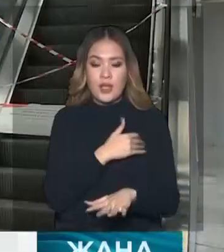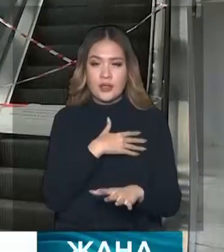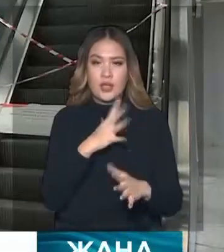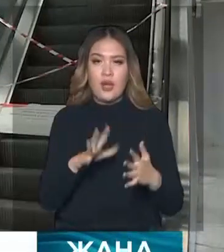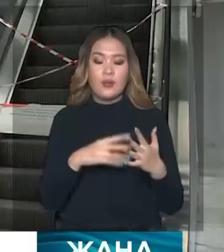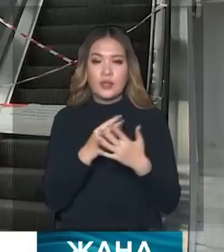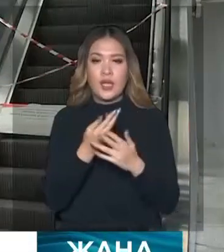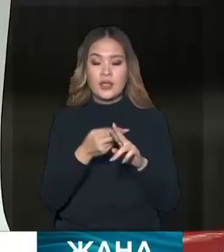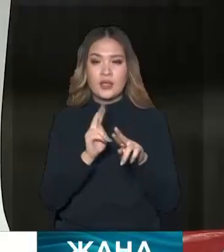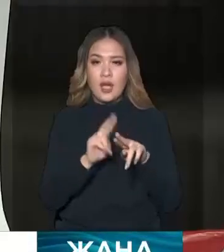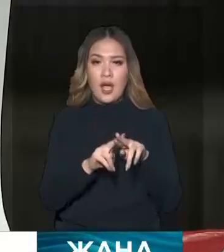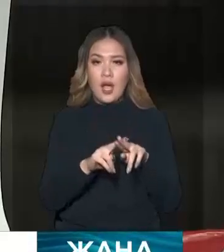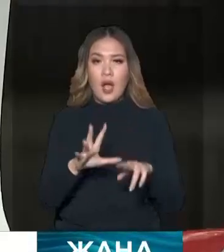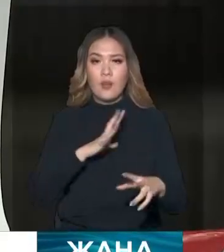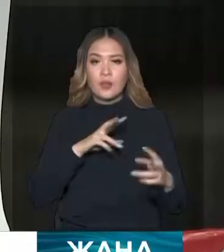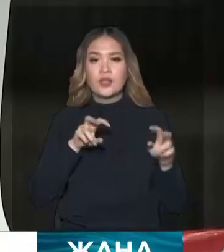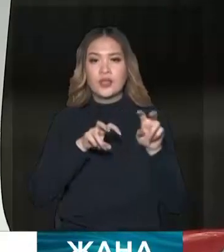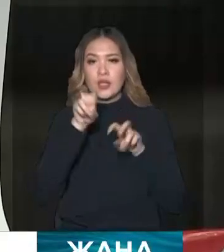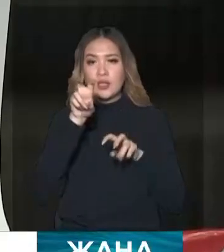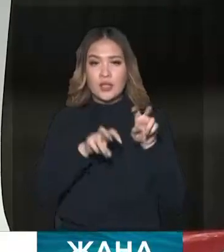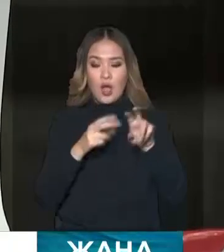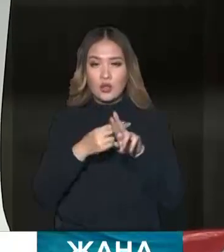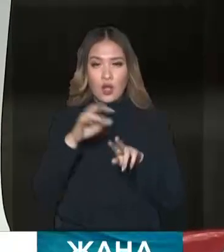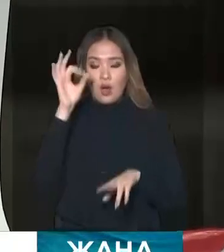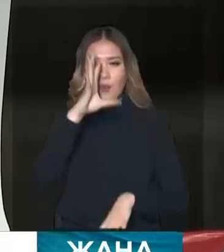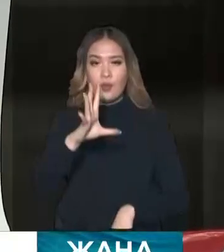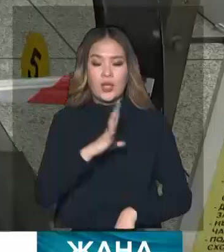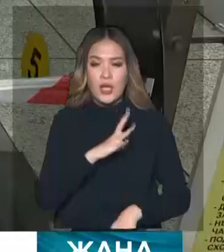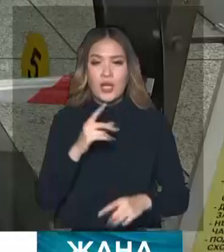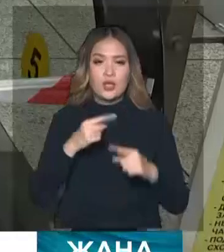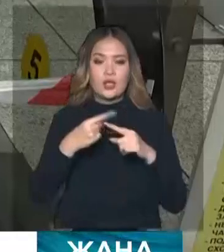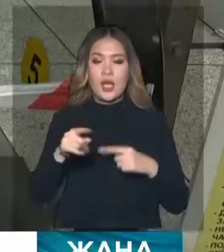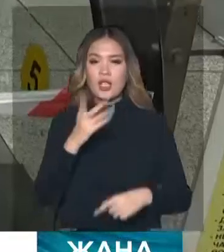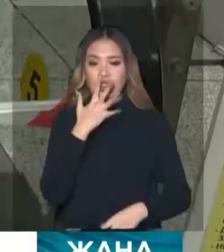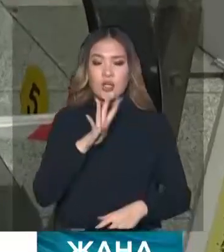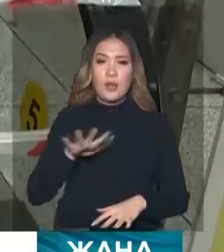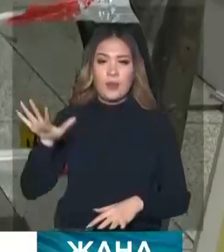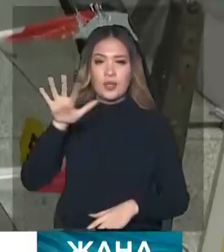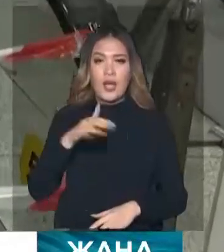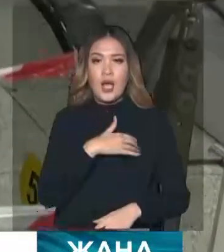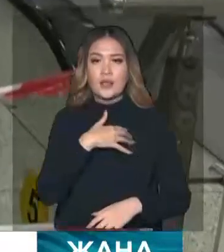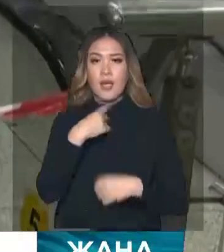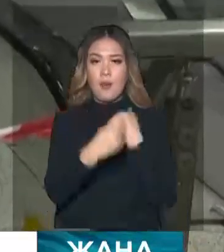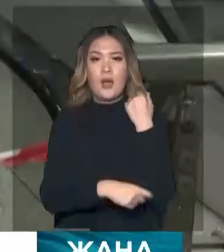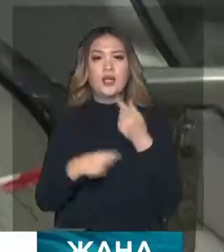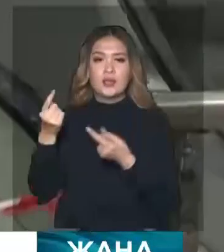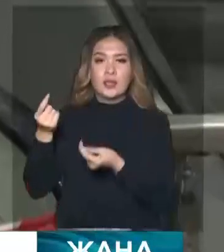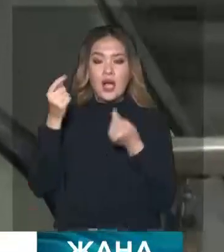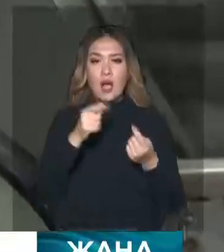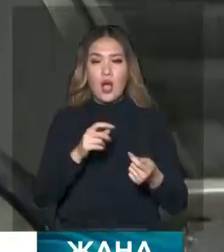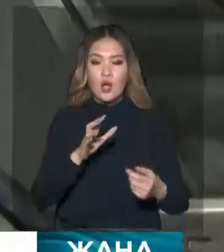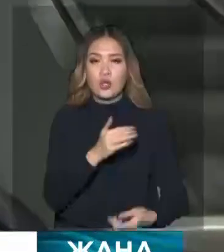отыр. Олар эскалатордың жарамсыз болып қалған бөлшектерін шетелден алдырмақ. Айта кетейін, теміржол тұрағының